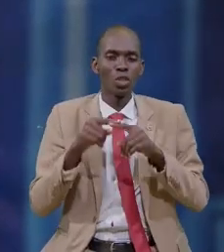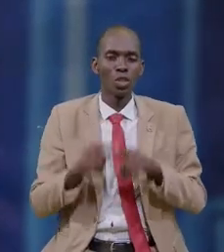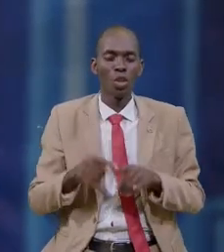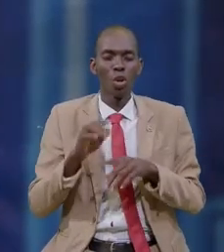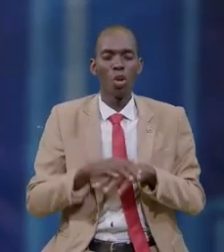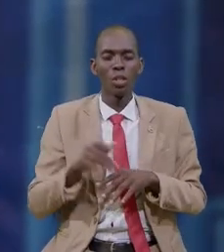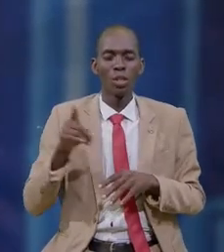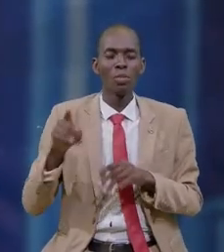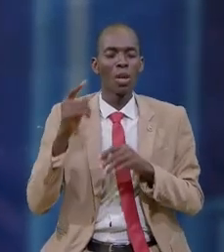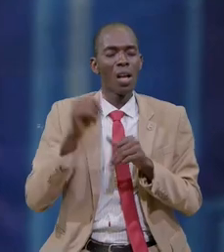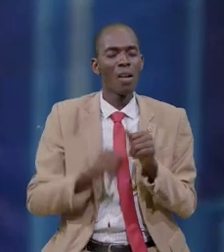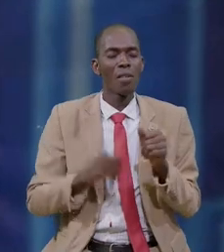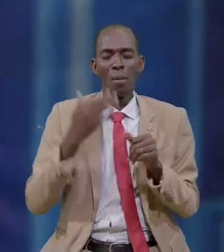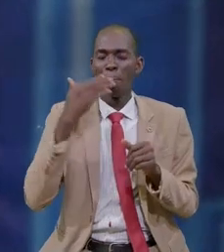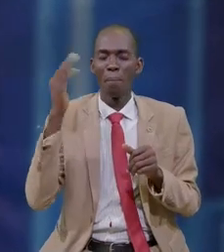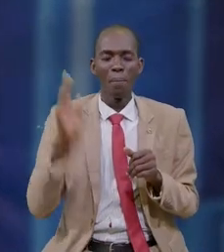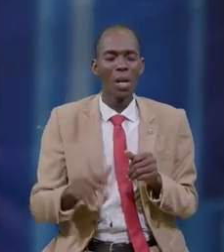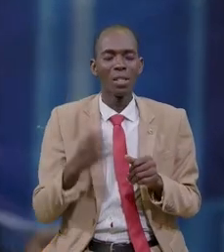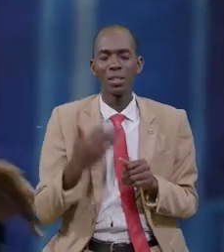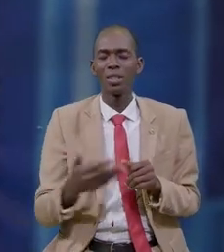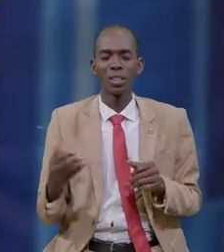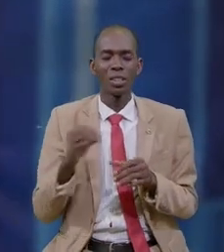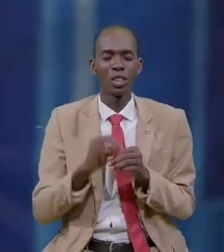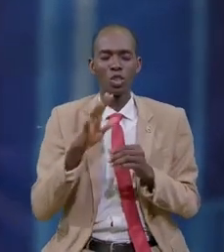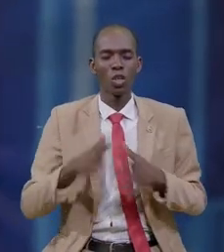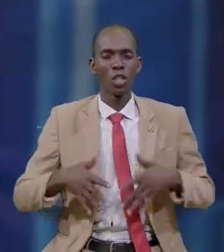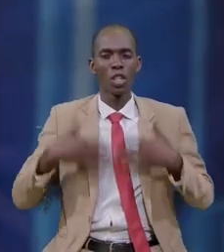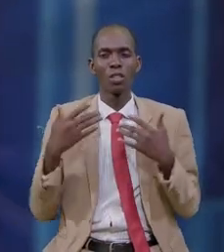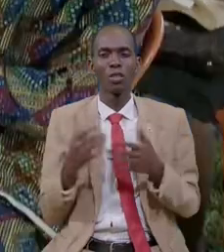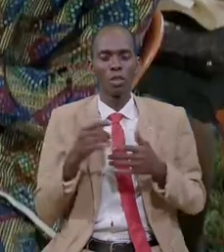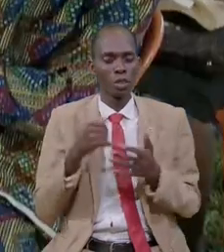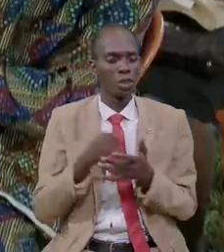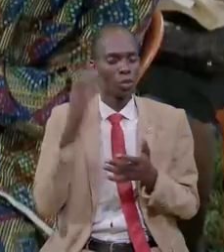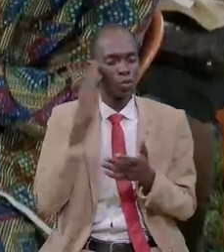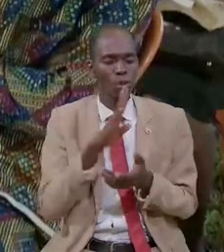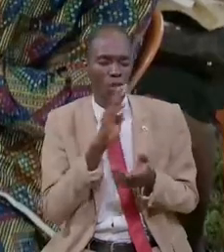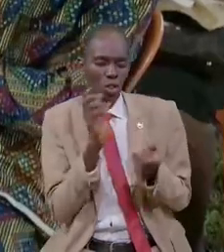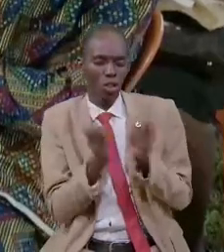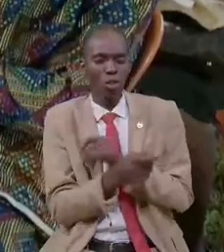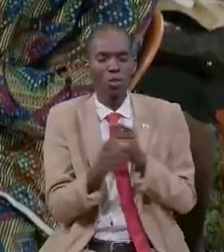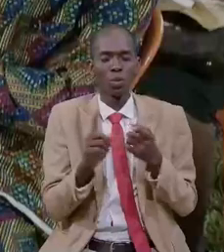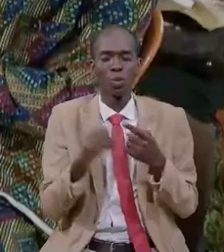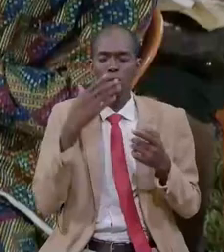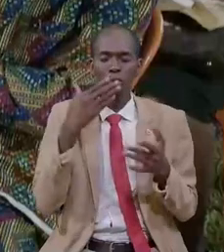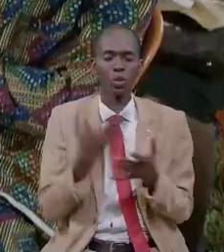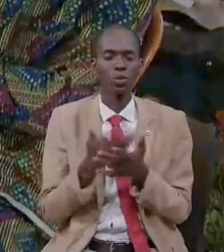lui. Toute mauvaise chose de votre vie, il va transformer ça en bon.